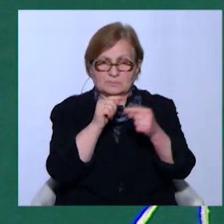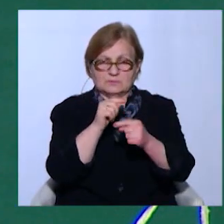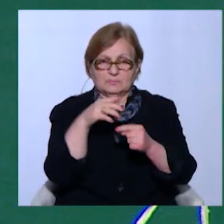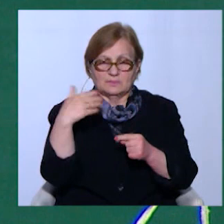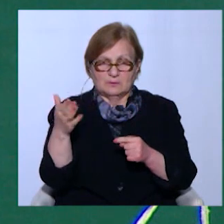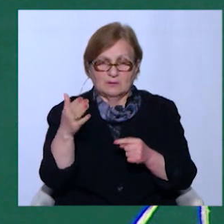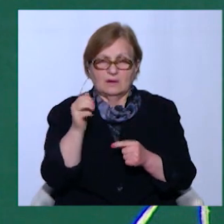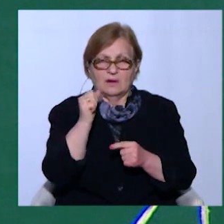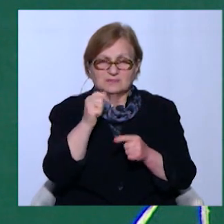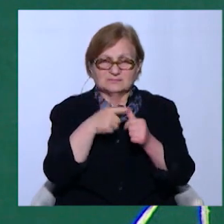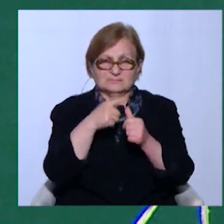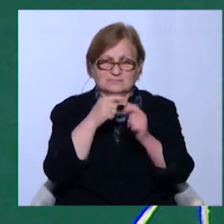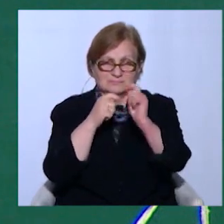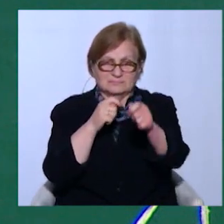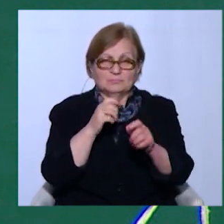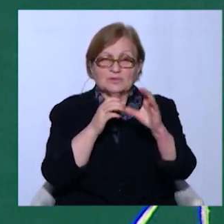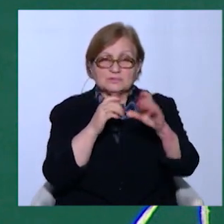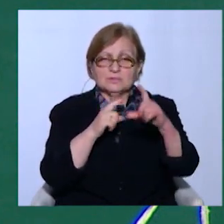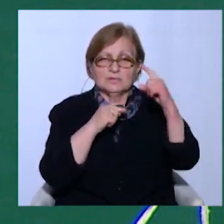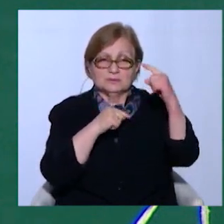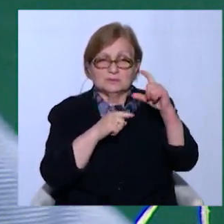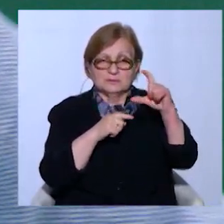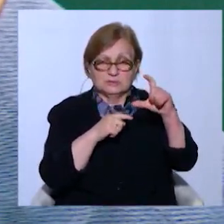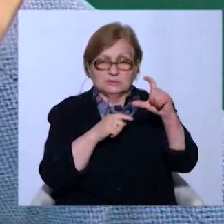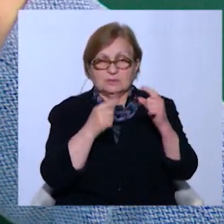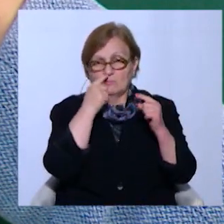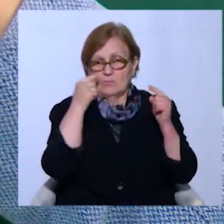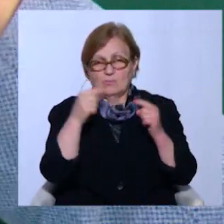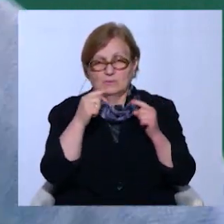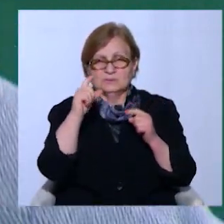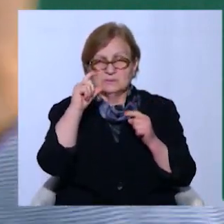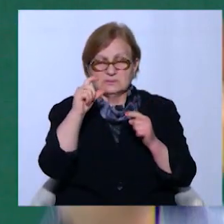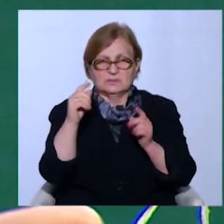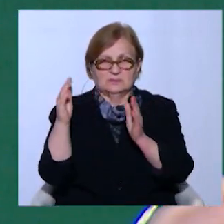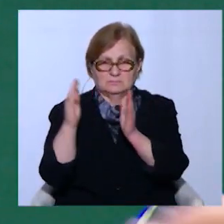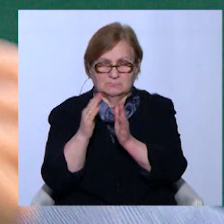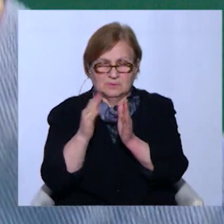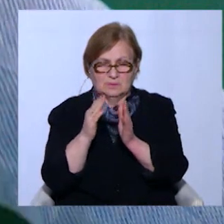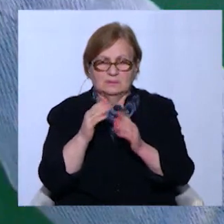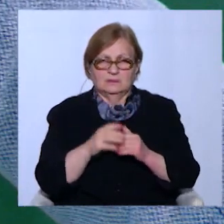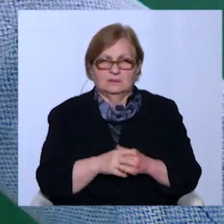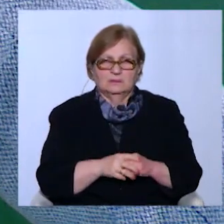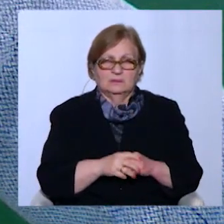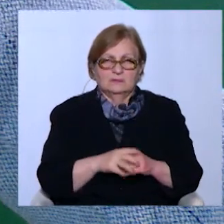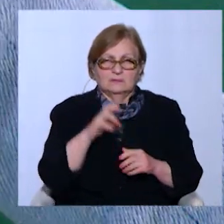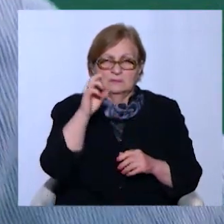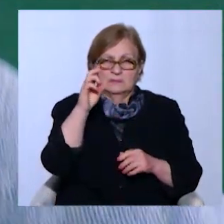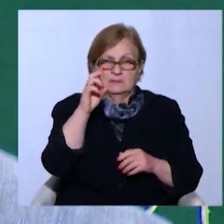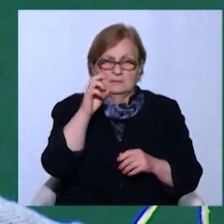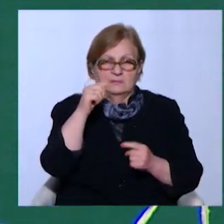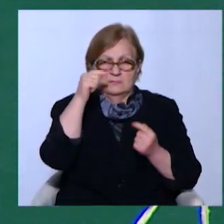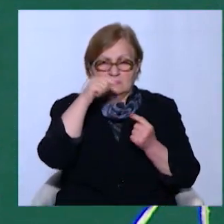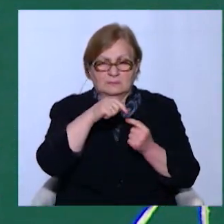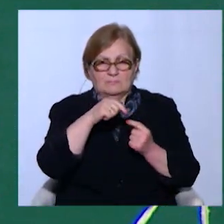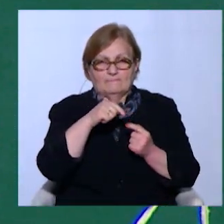ვარქმევთ პატარა A-ს, C წვეროს მოპირდაპირე გვერდს ვარქმევთ პატარა აღვნიშნავთ პატარა C-თი, ხოლო B-ს